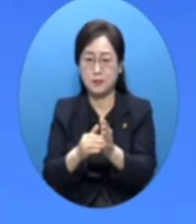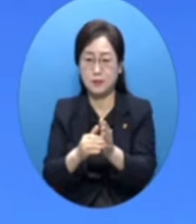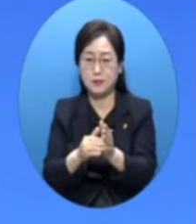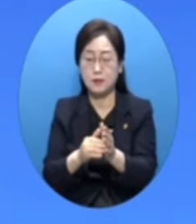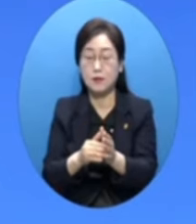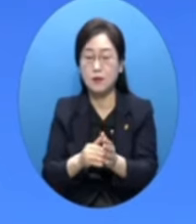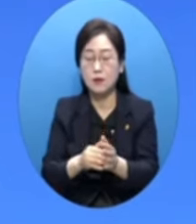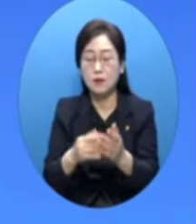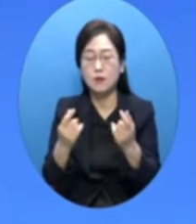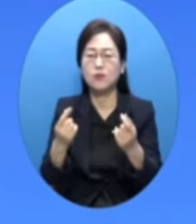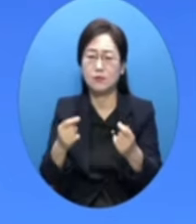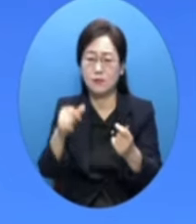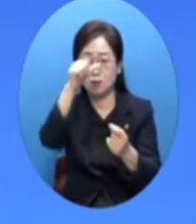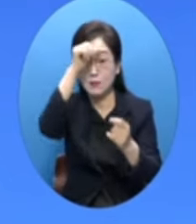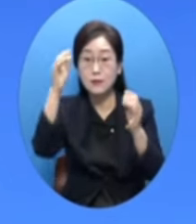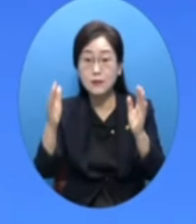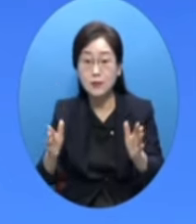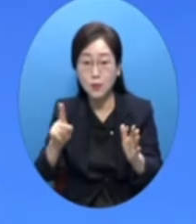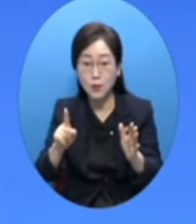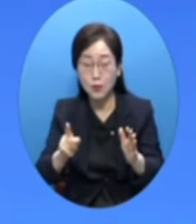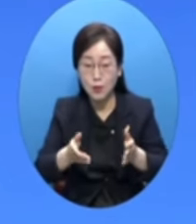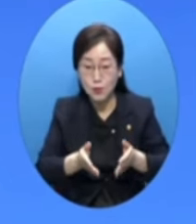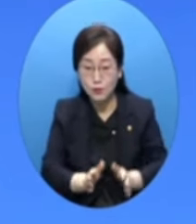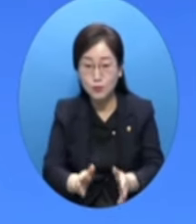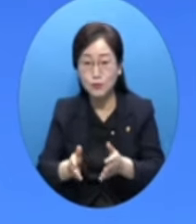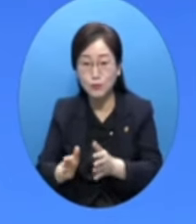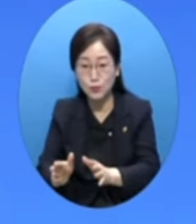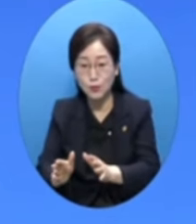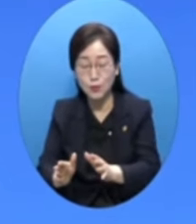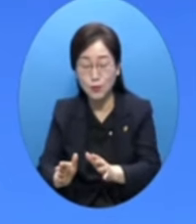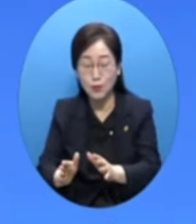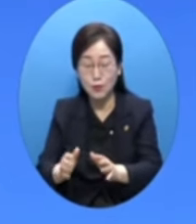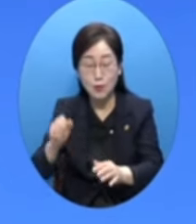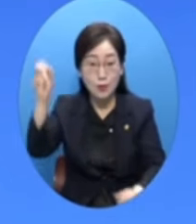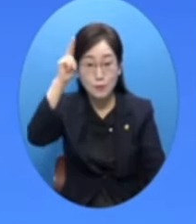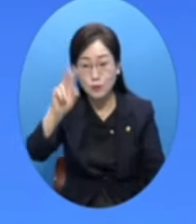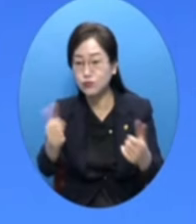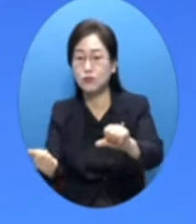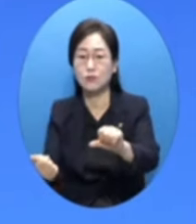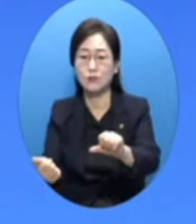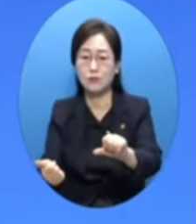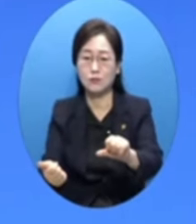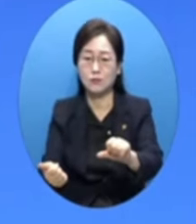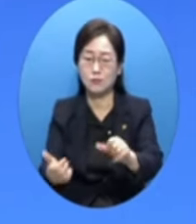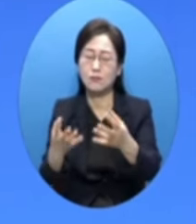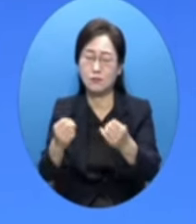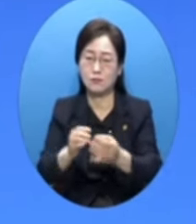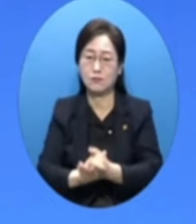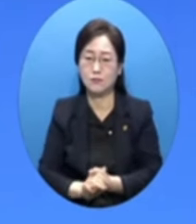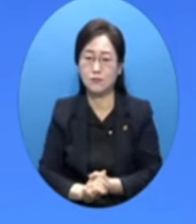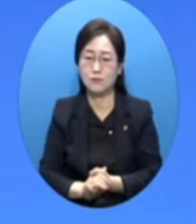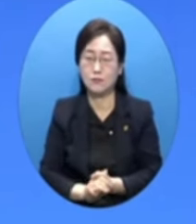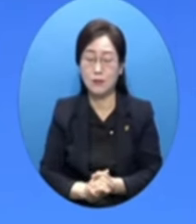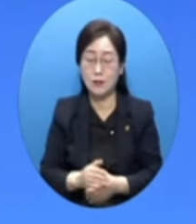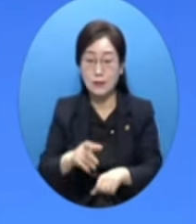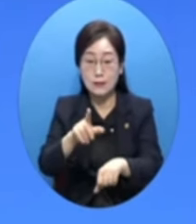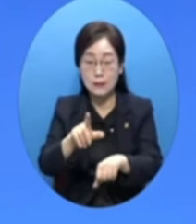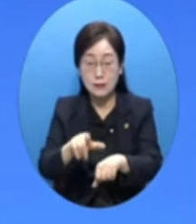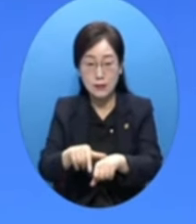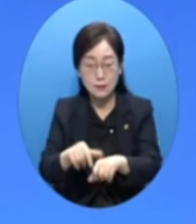인생은 올 때는 순서가 있지만 갈 때는 순서가 없이 가는 것입니다. 때가 되면 누구나 예외